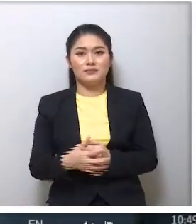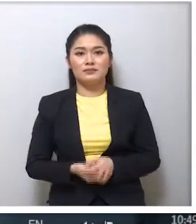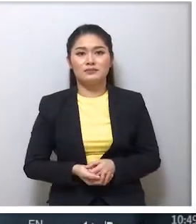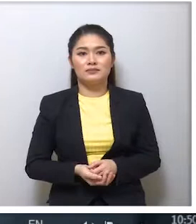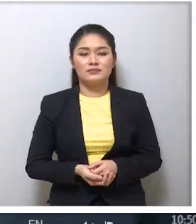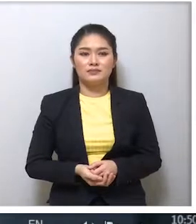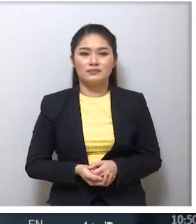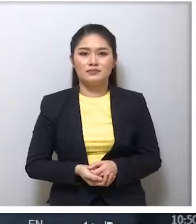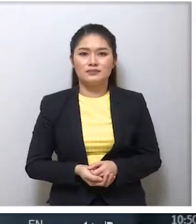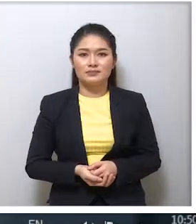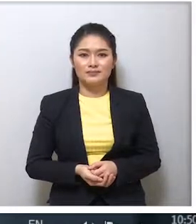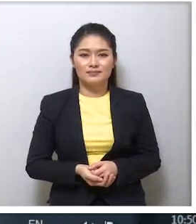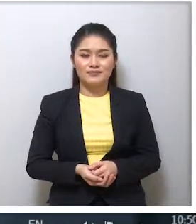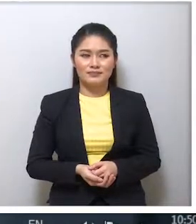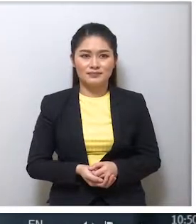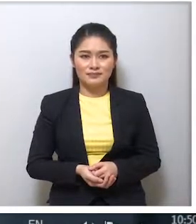ตั้งค่